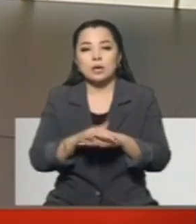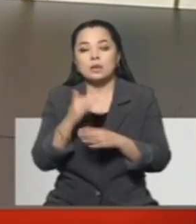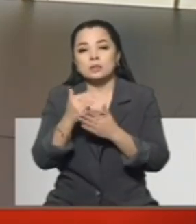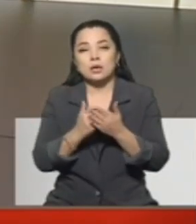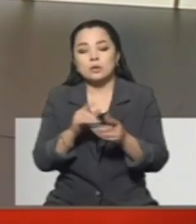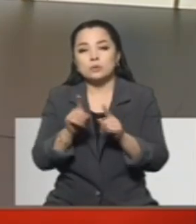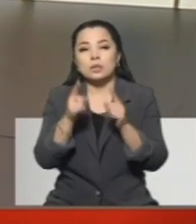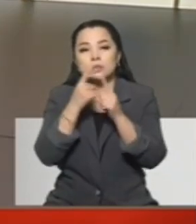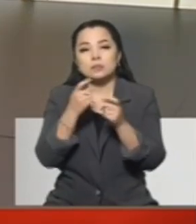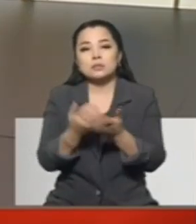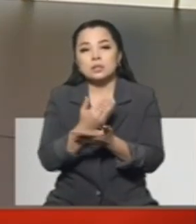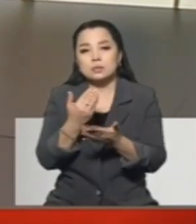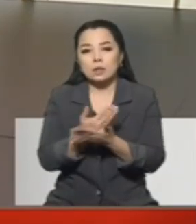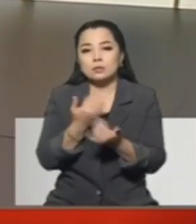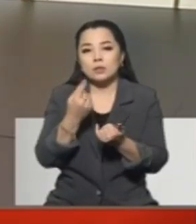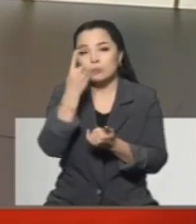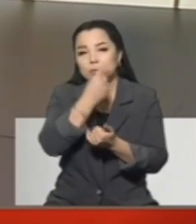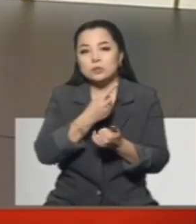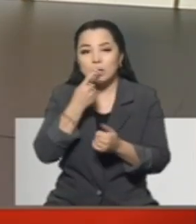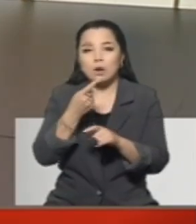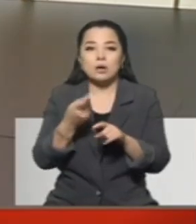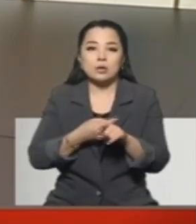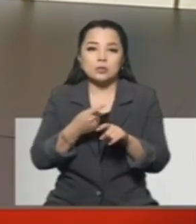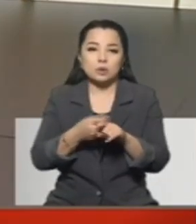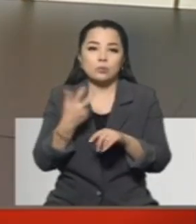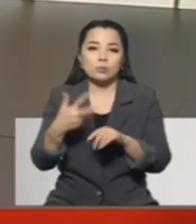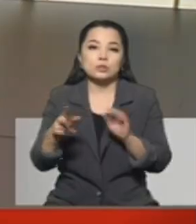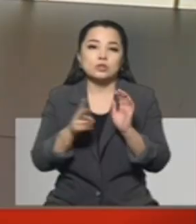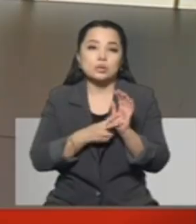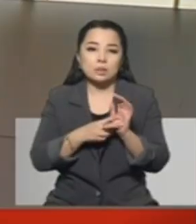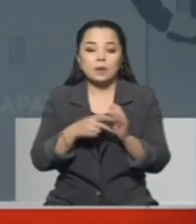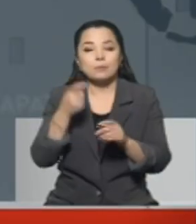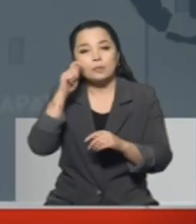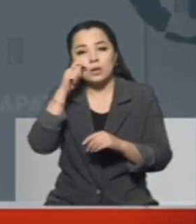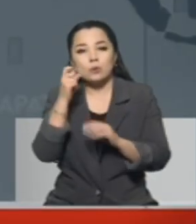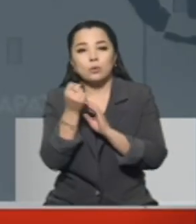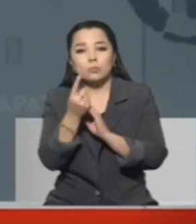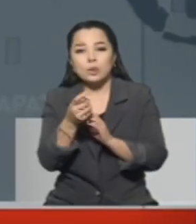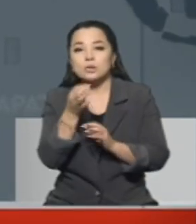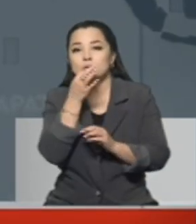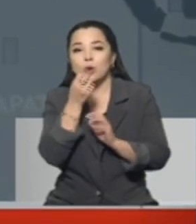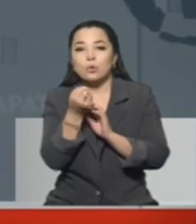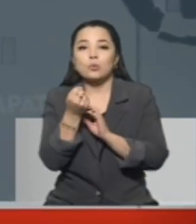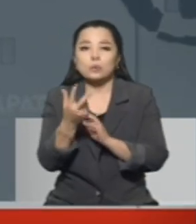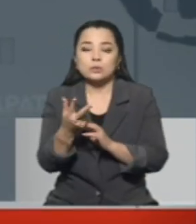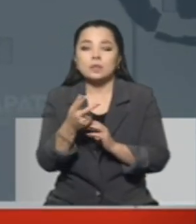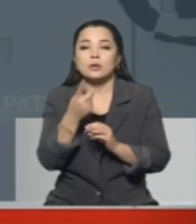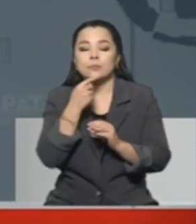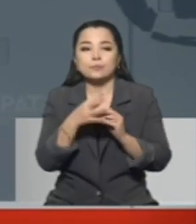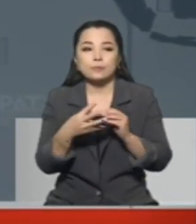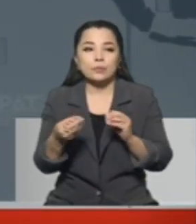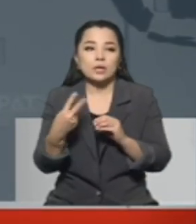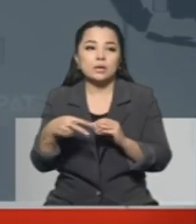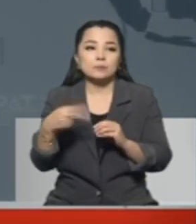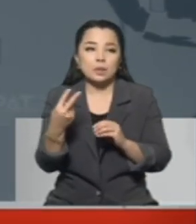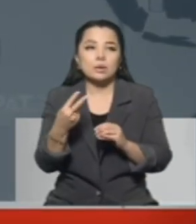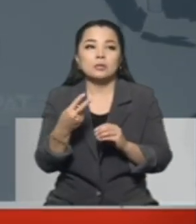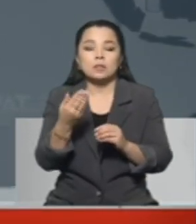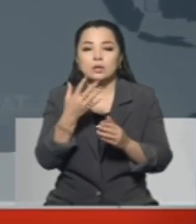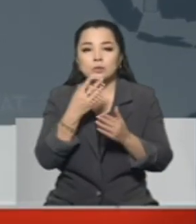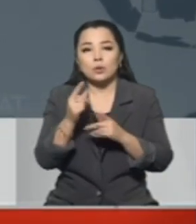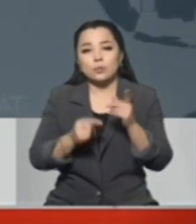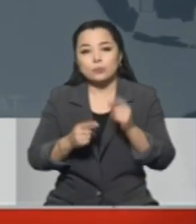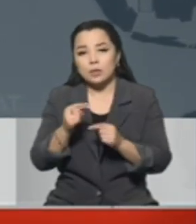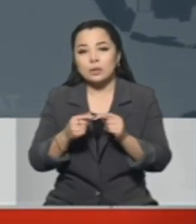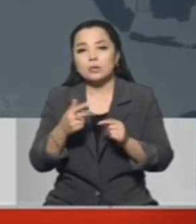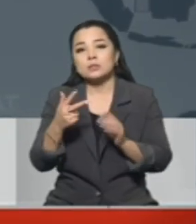ресми дерегіне сүйенсек, соңғы бір жылда картоп 37, пияз 11, жұмыртқа 13, қызылша 22, сүт